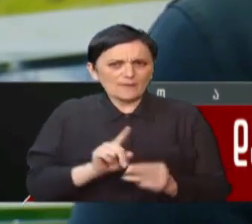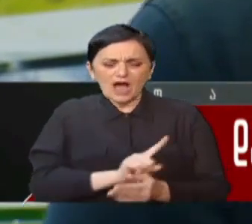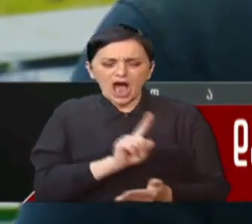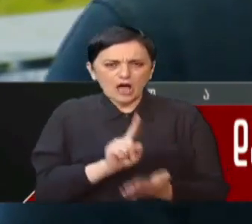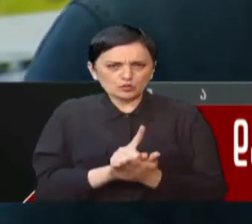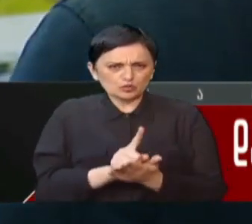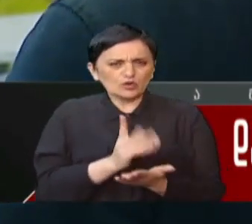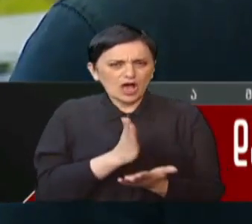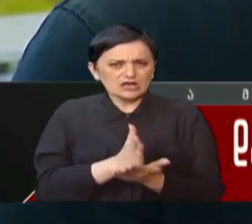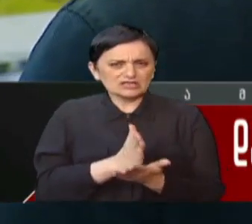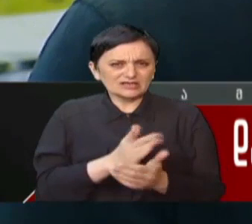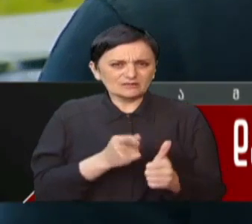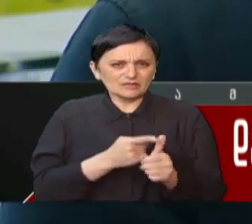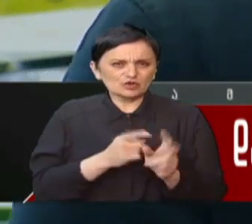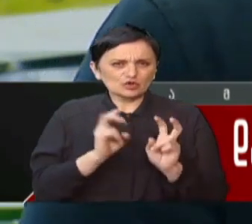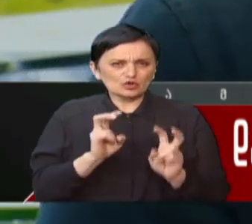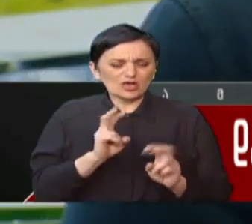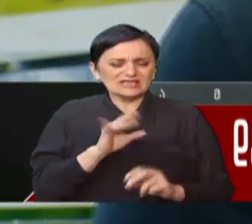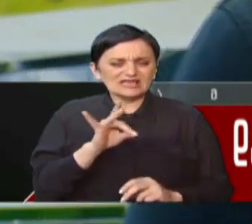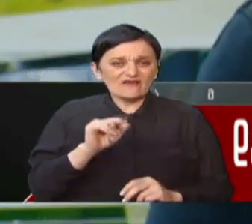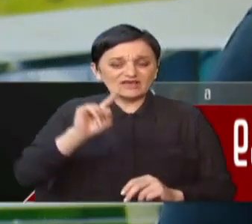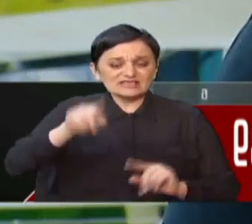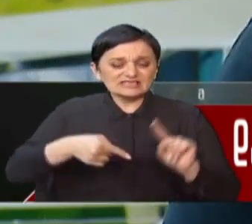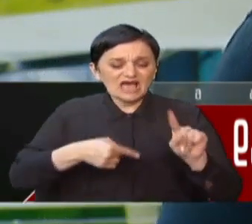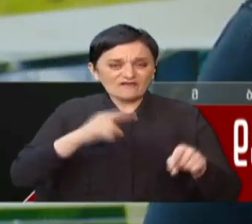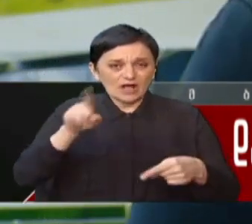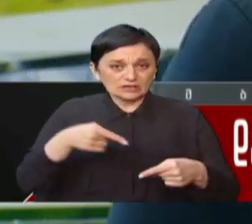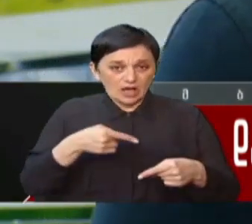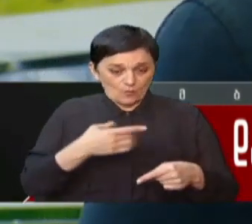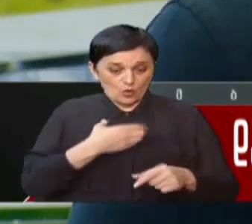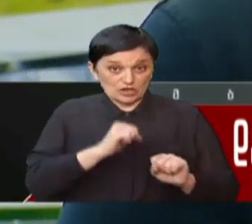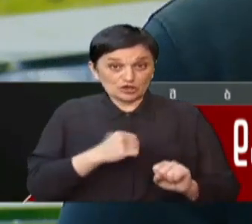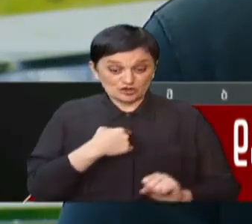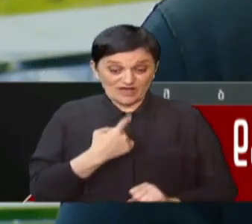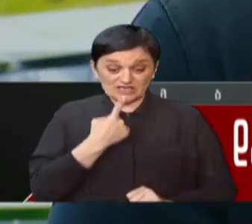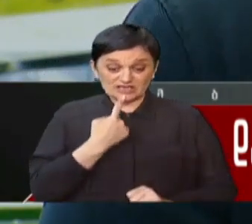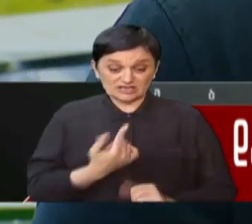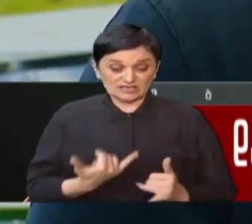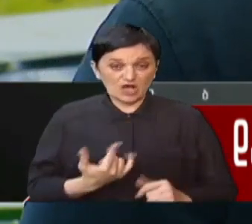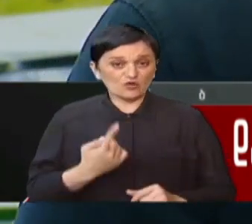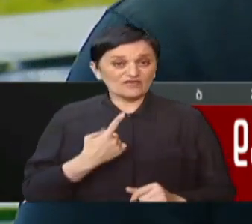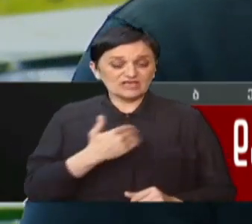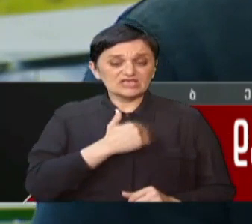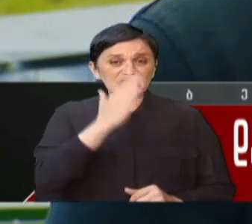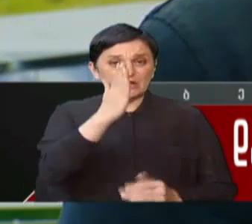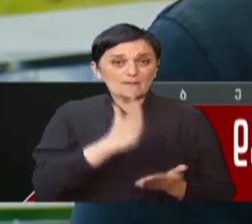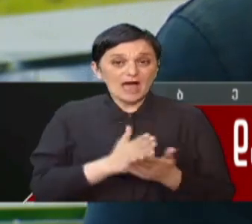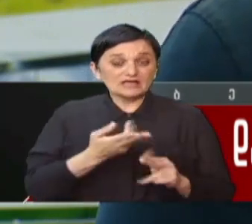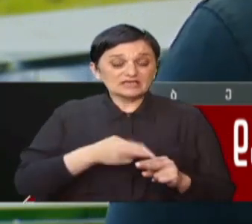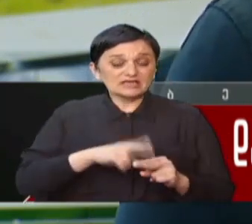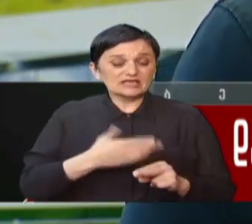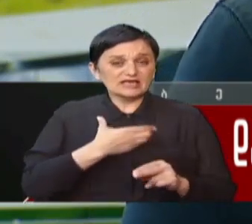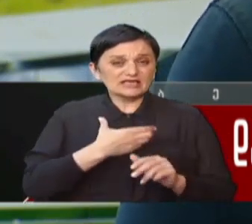რომ არსებობდეს ეგრეთ წოდებული დრაივერი სავალდებულო დაზღვევა, რომელსაც ჩვენ წელს ყველა ველოდებით, და იმედი გვაქვს, რომ აღნიშნული